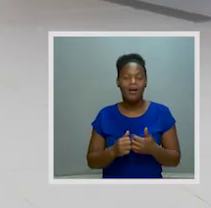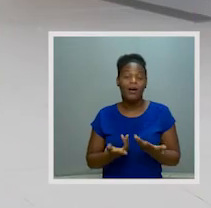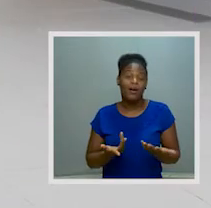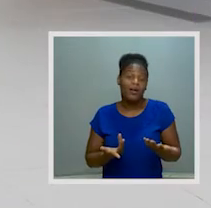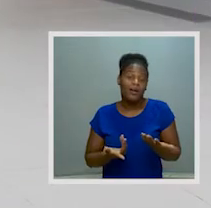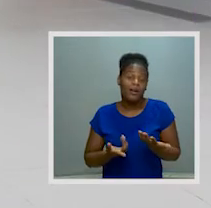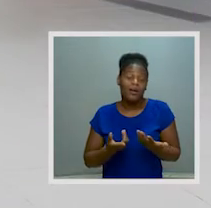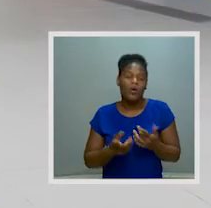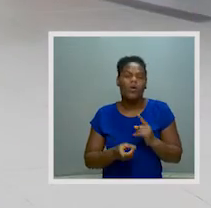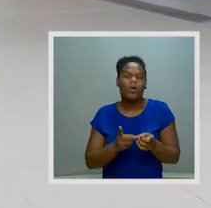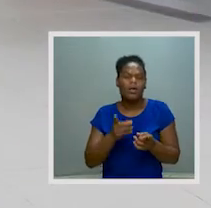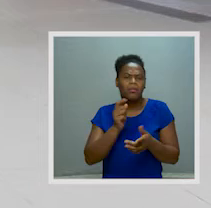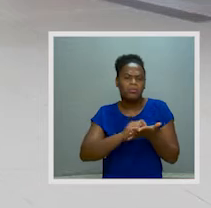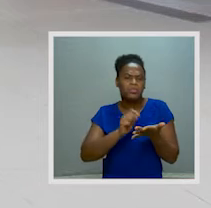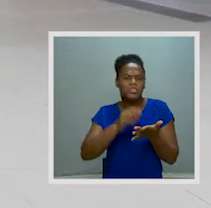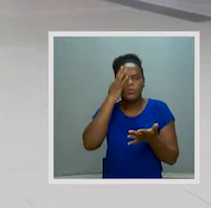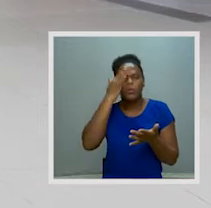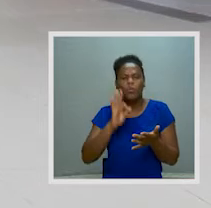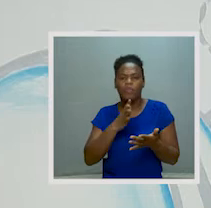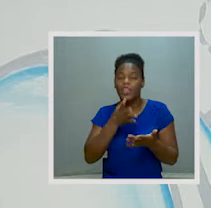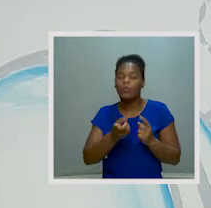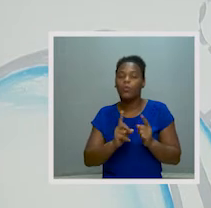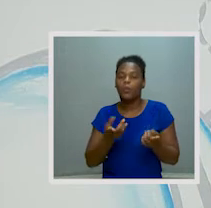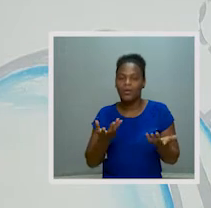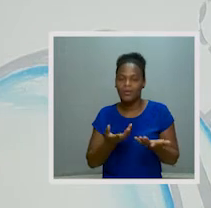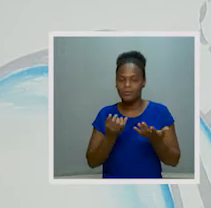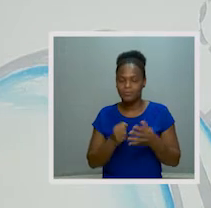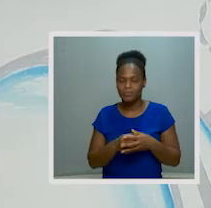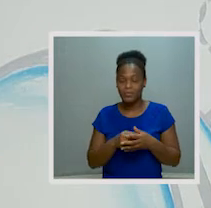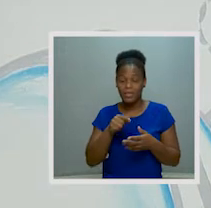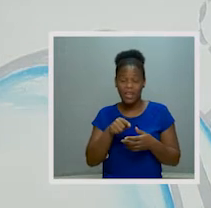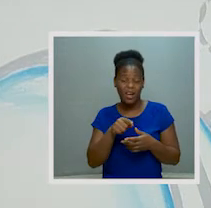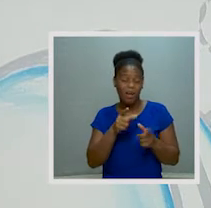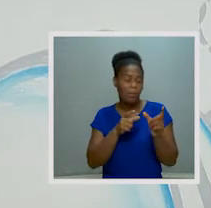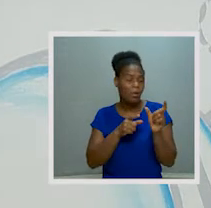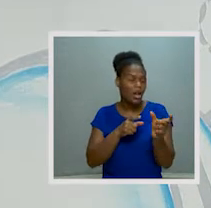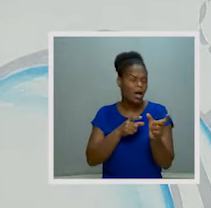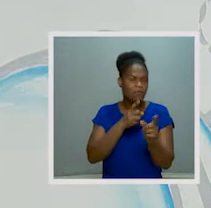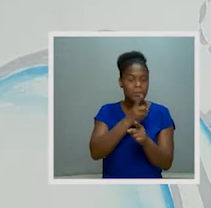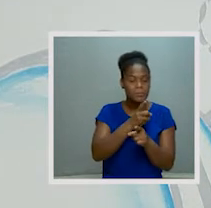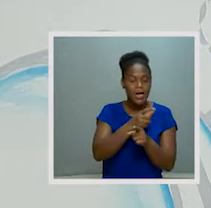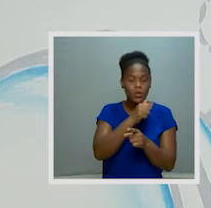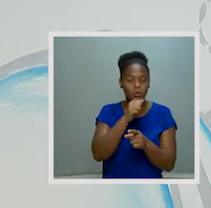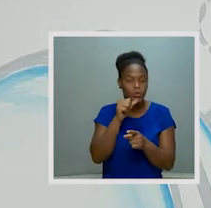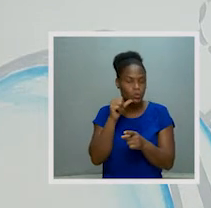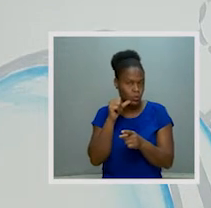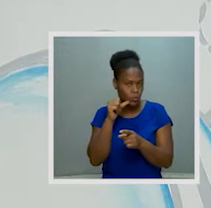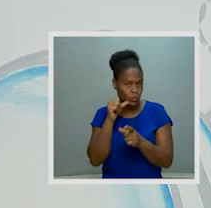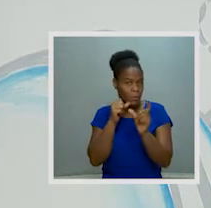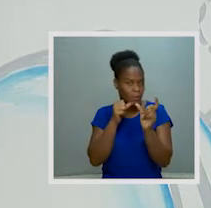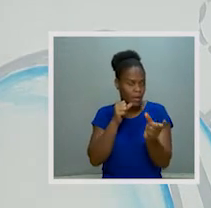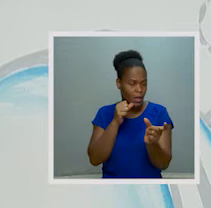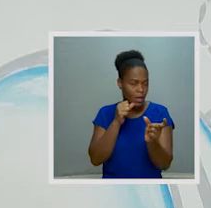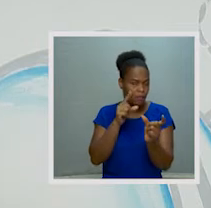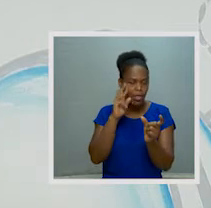et qu'est-ce qu'il nous dit activité 4? À partir des synonymes qui sont en bleu,